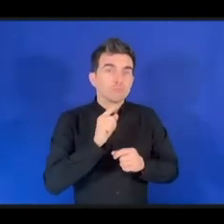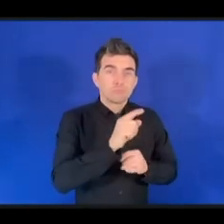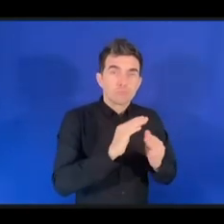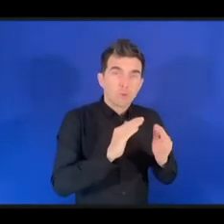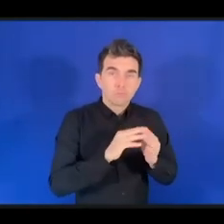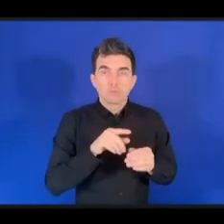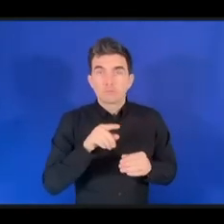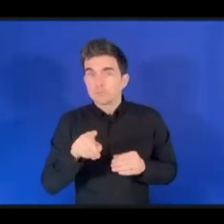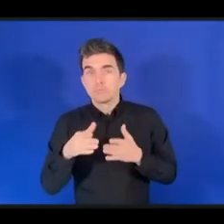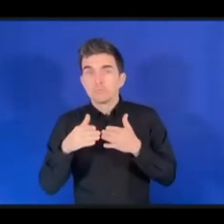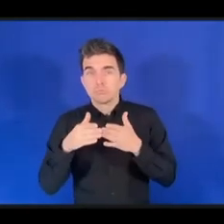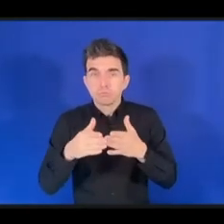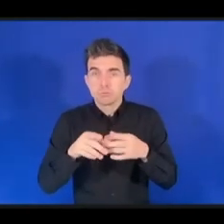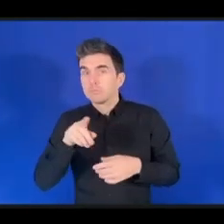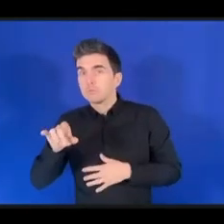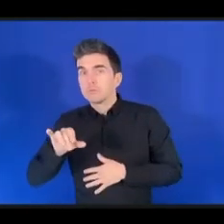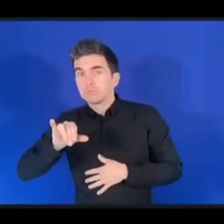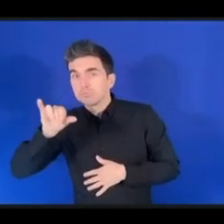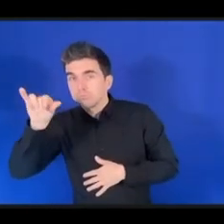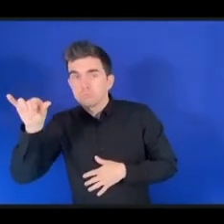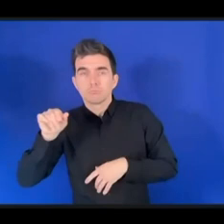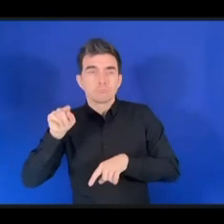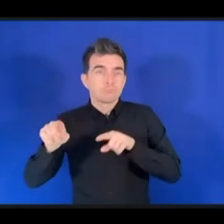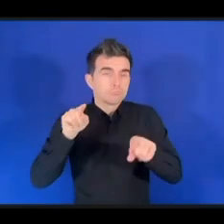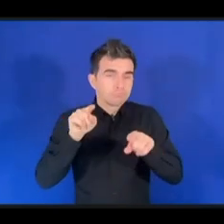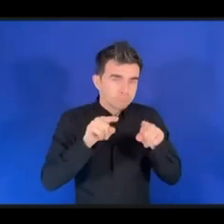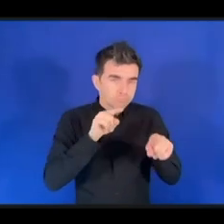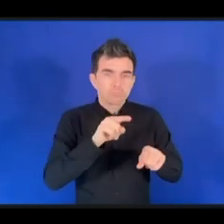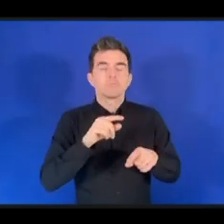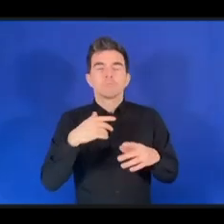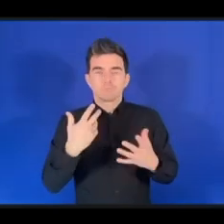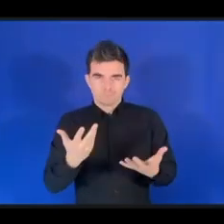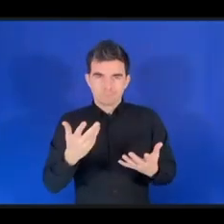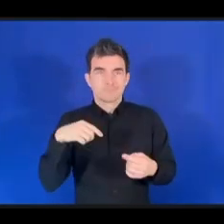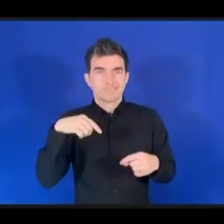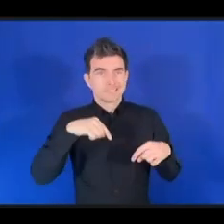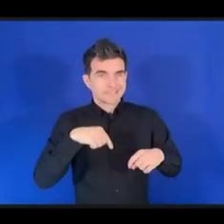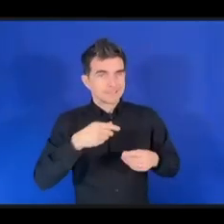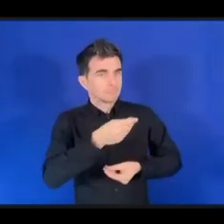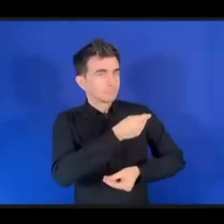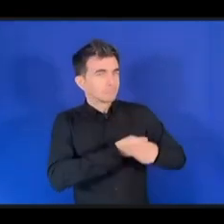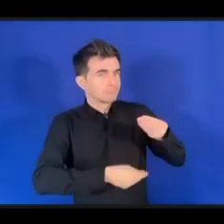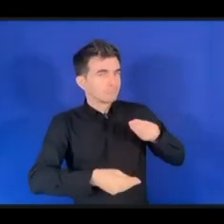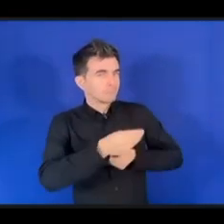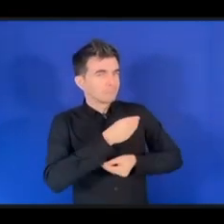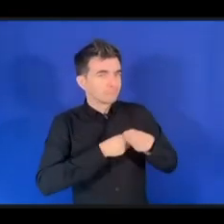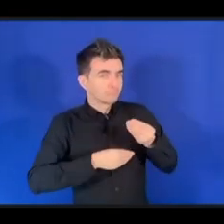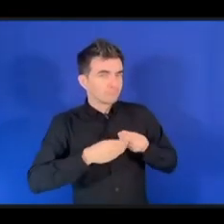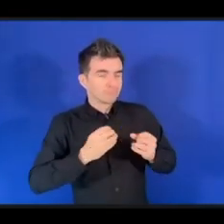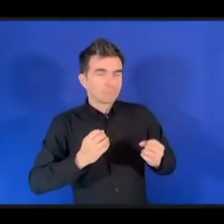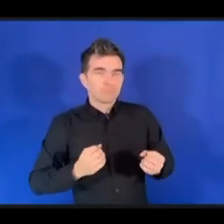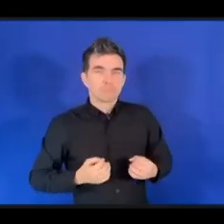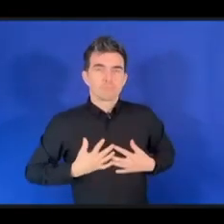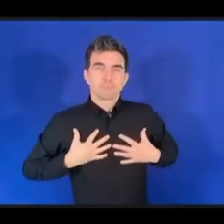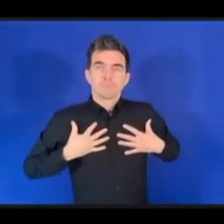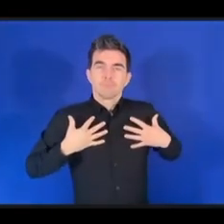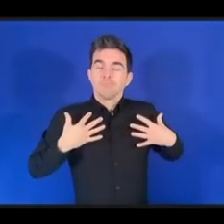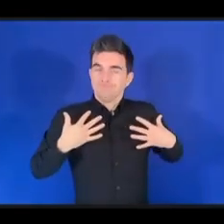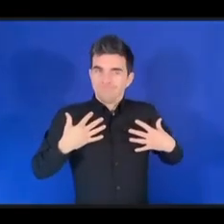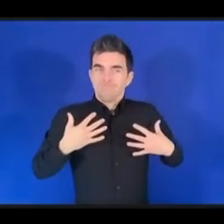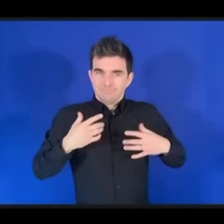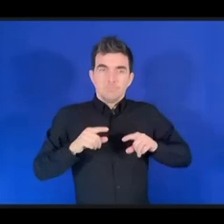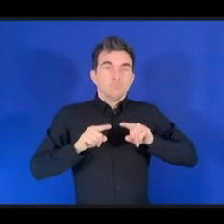流能够给你们带来灵感。即使大家回到各自所在的国家呢，我